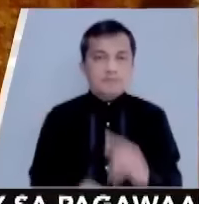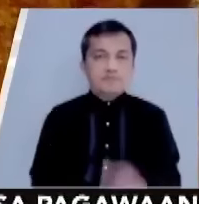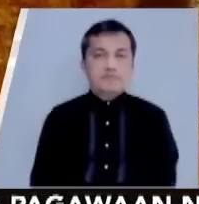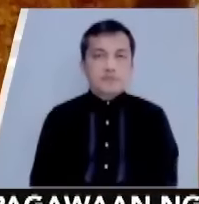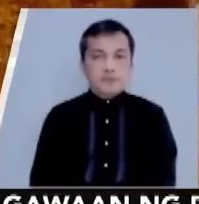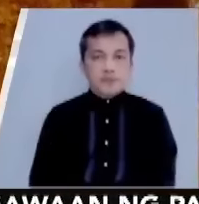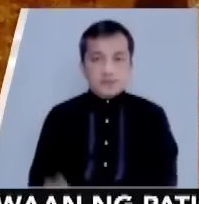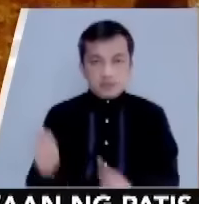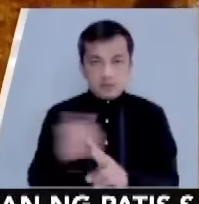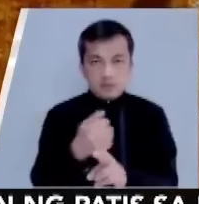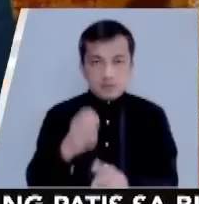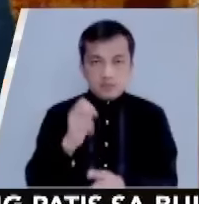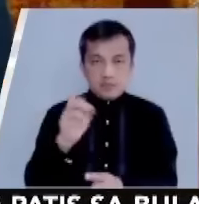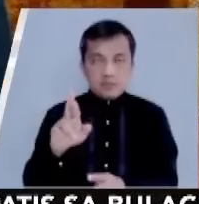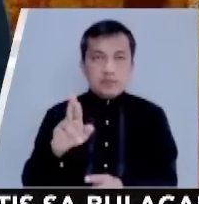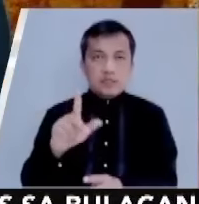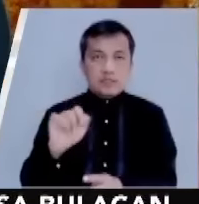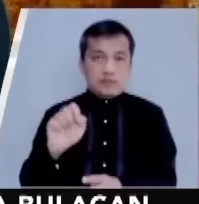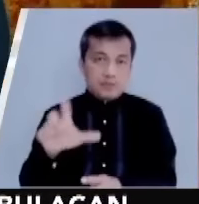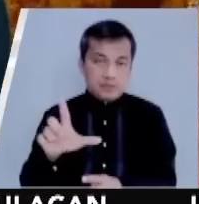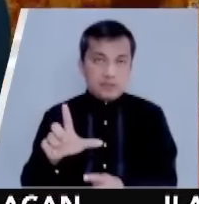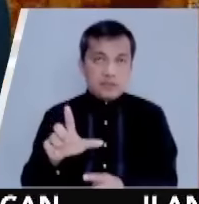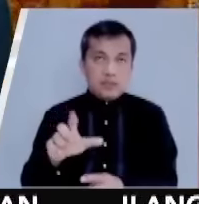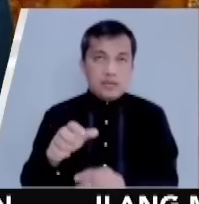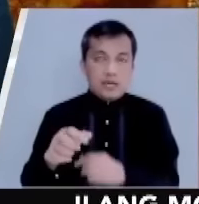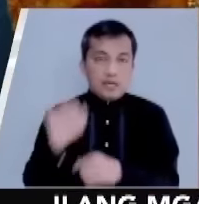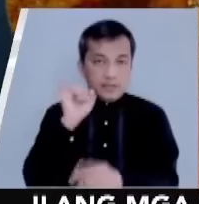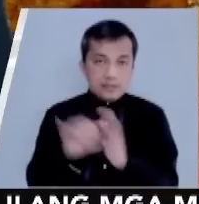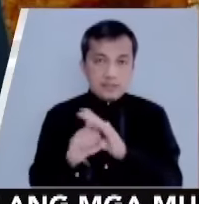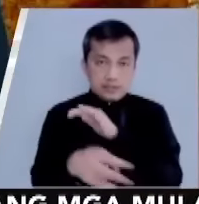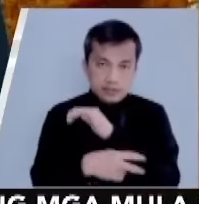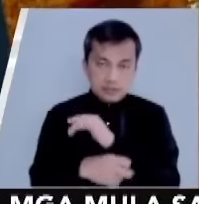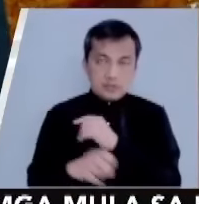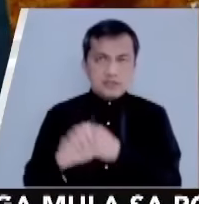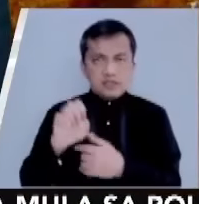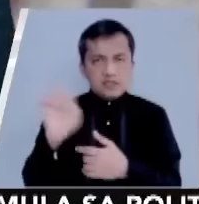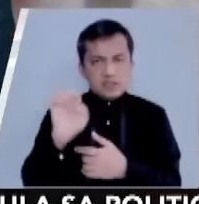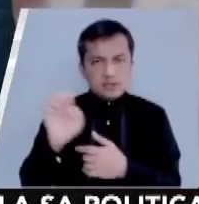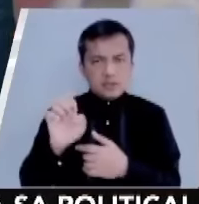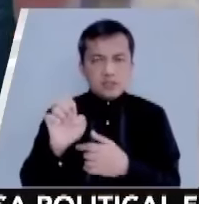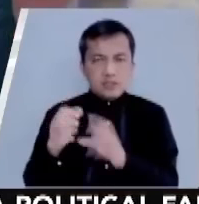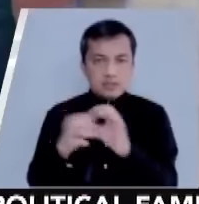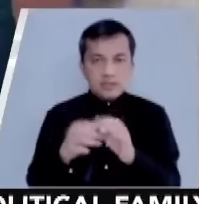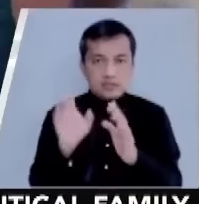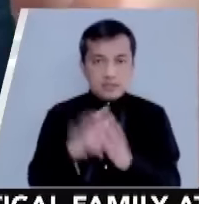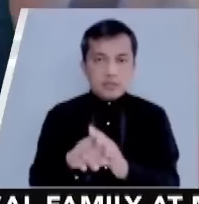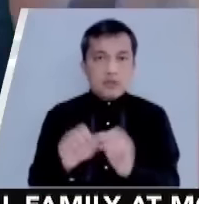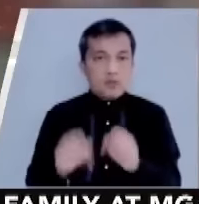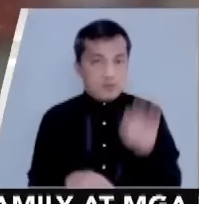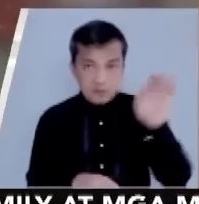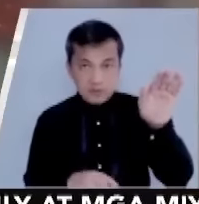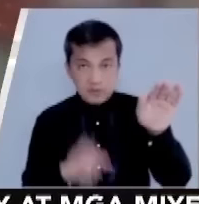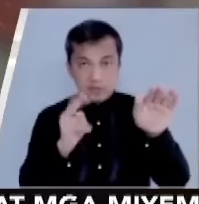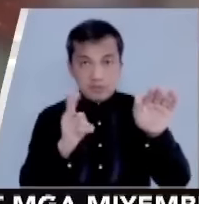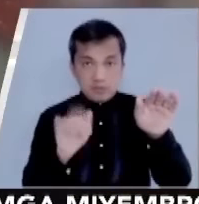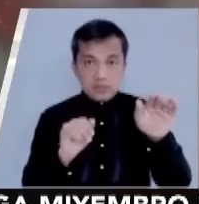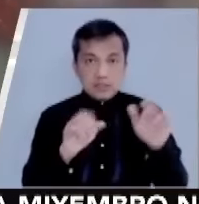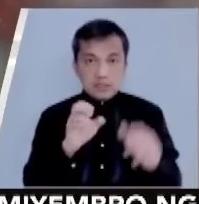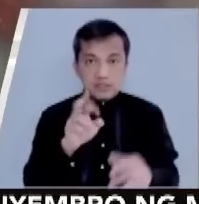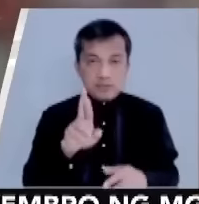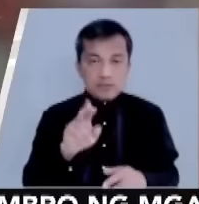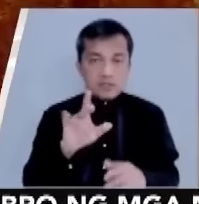cyber libel, identity theft at iba pang electronic related crime, maaaring dumulog sa NBI Cyber Crime Division.